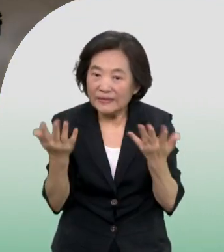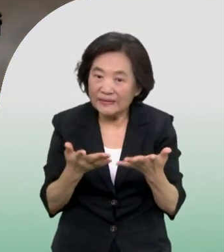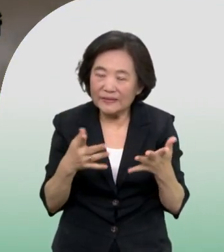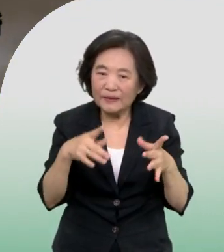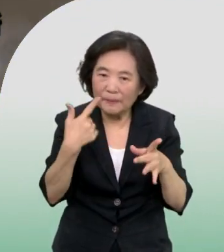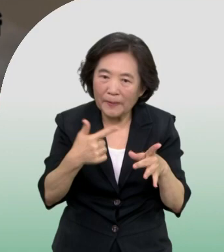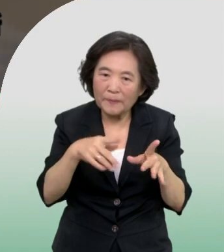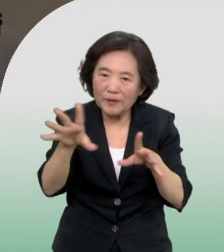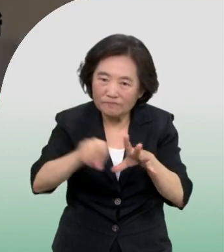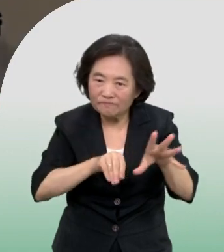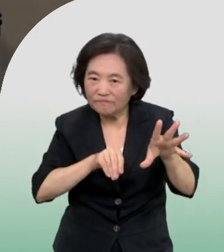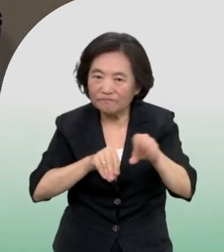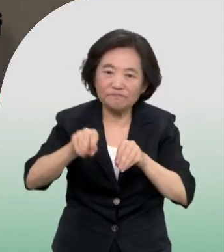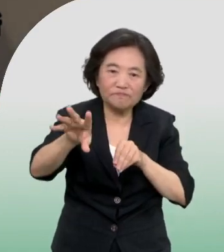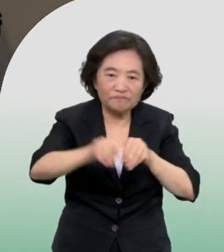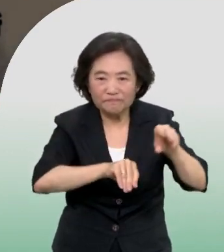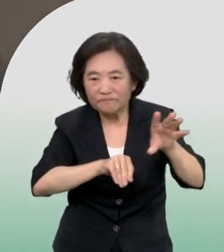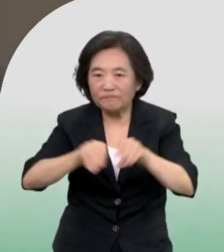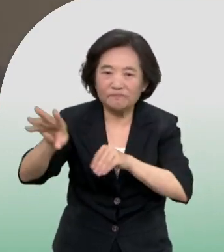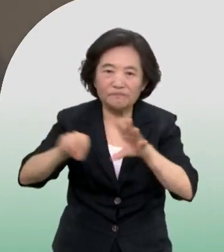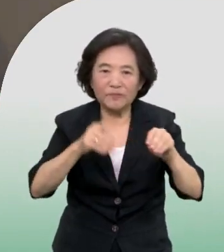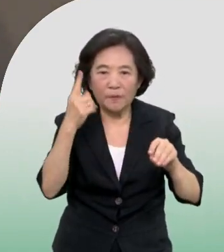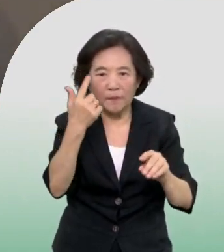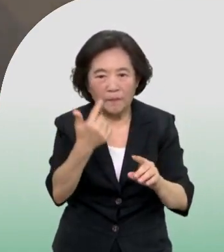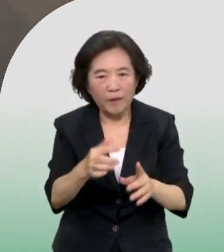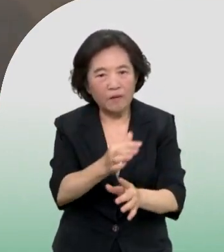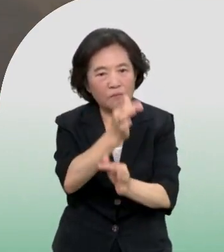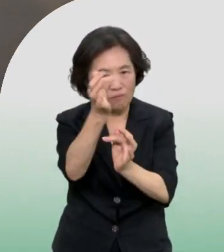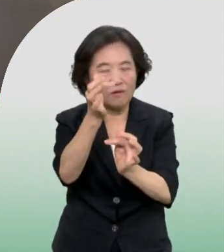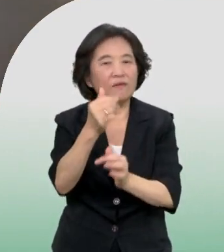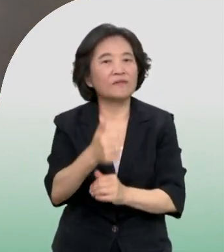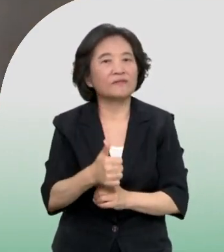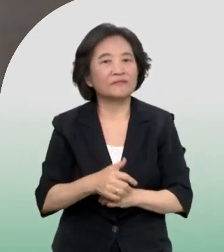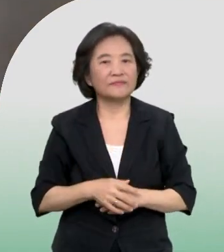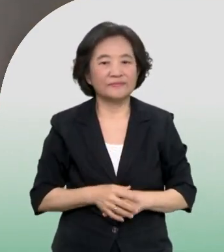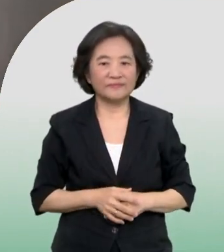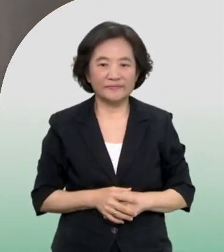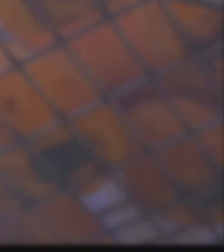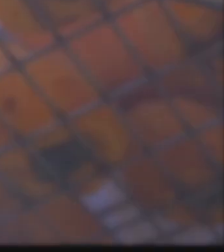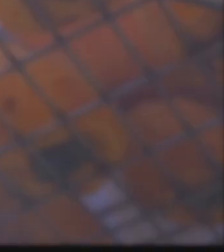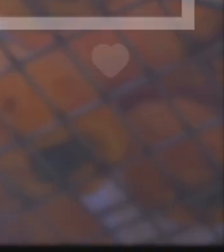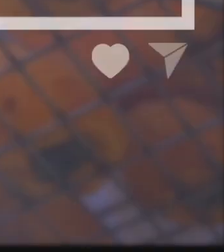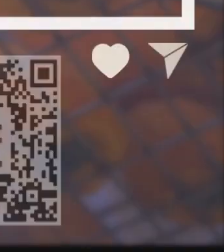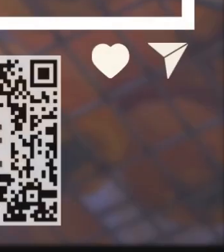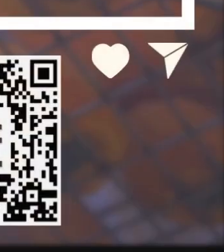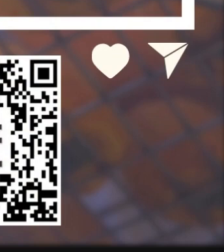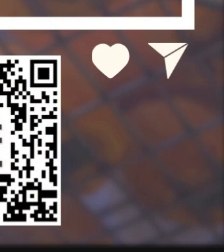也很难完整。客家新闻共创办林秋丁综合报道。